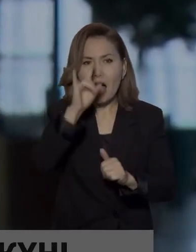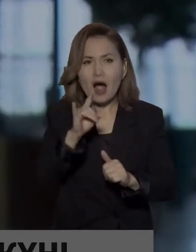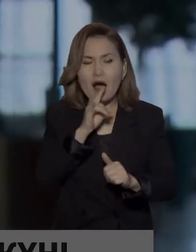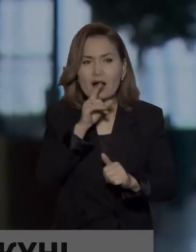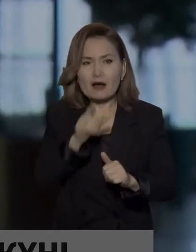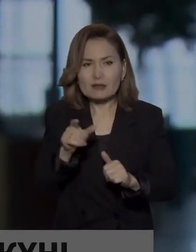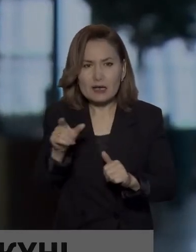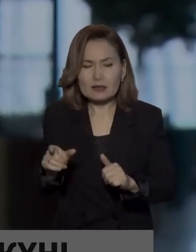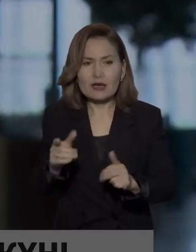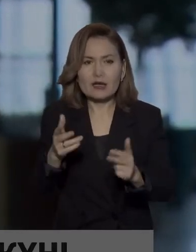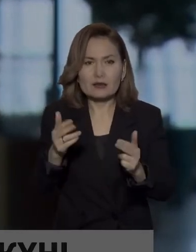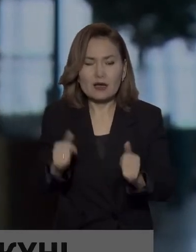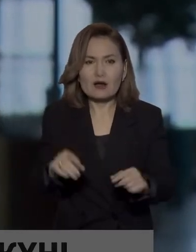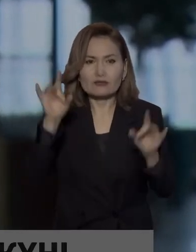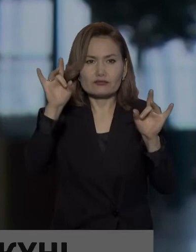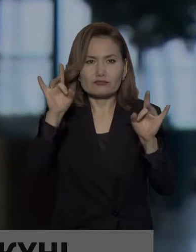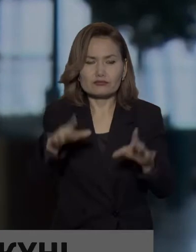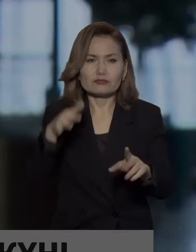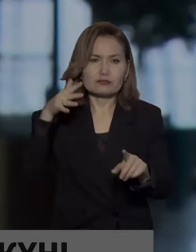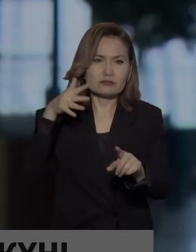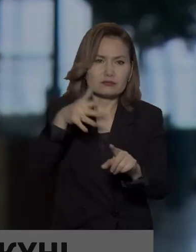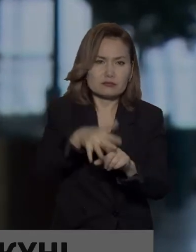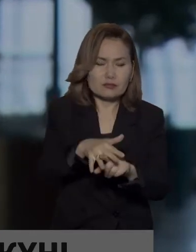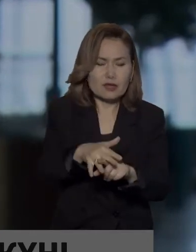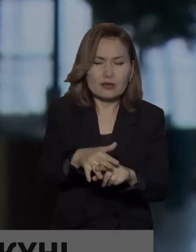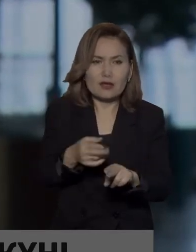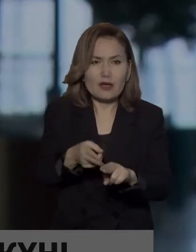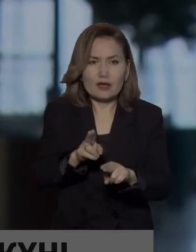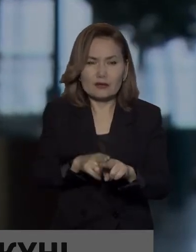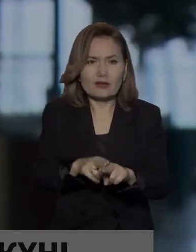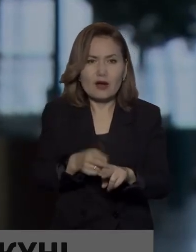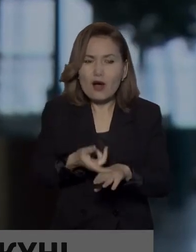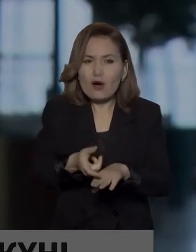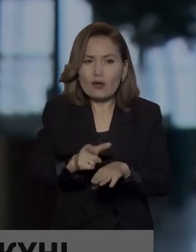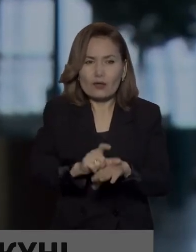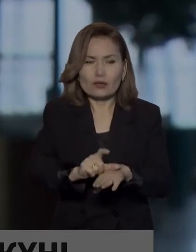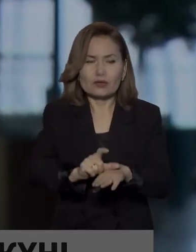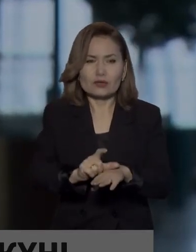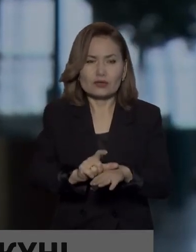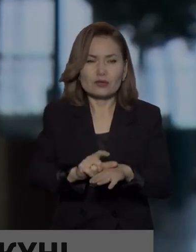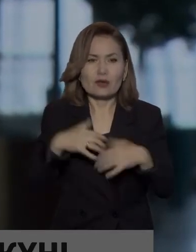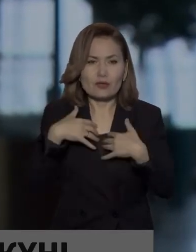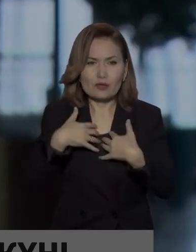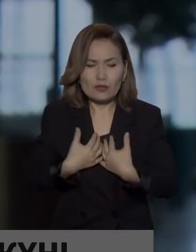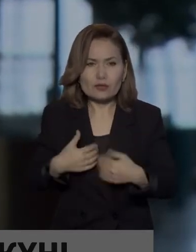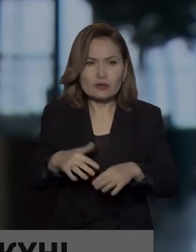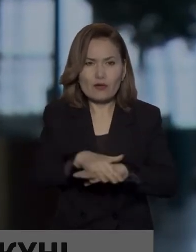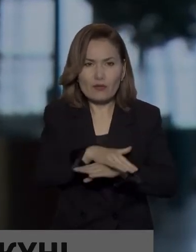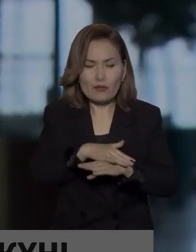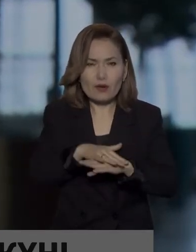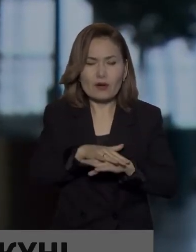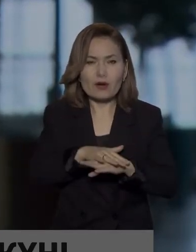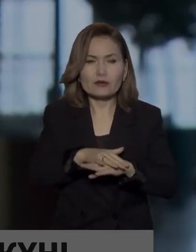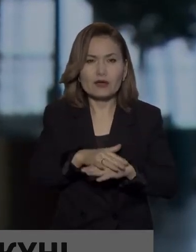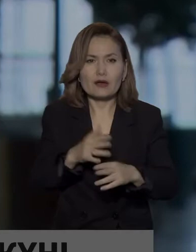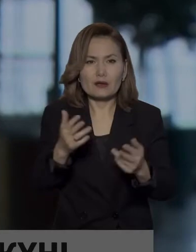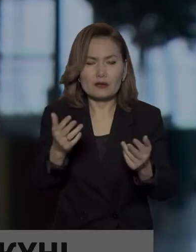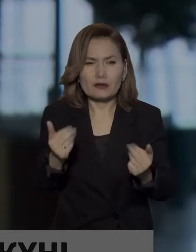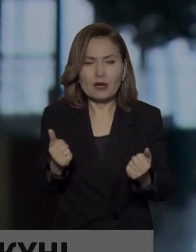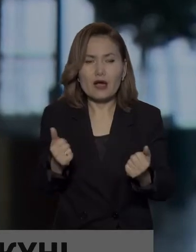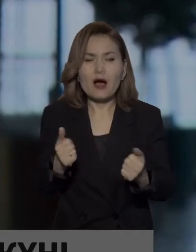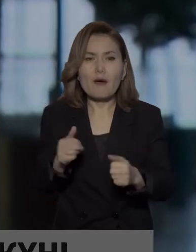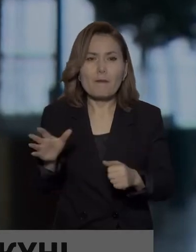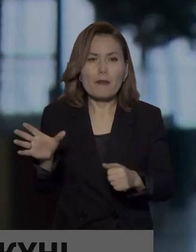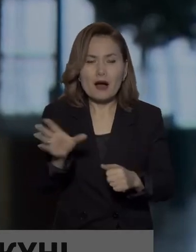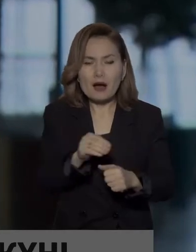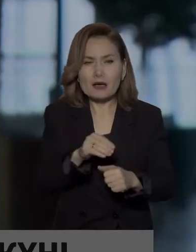бұл тосын оқиға қабырғамызға батуда. Сондықтан осындай сын сәтте, қиын сәтте